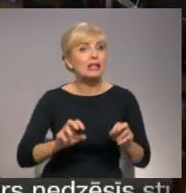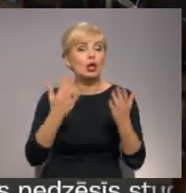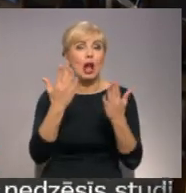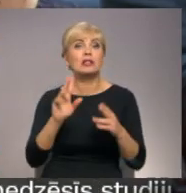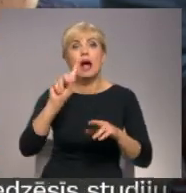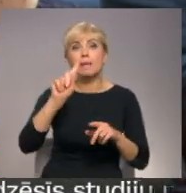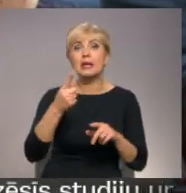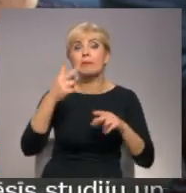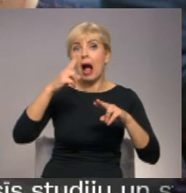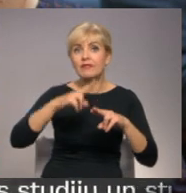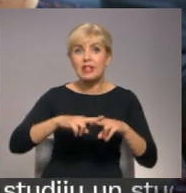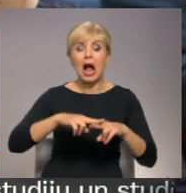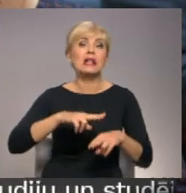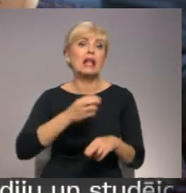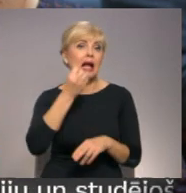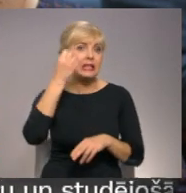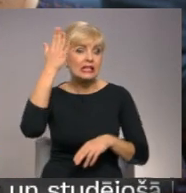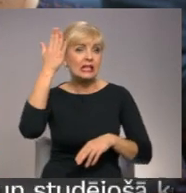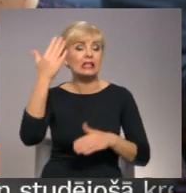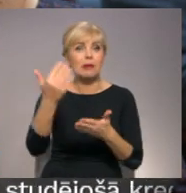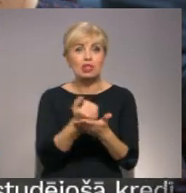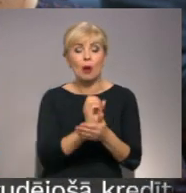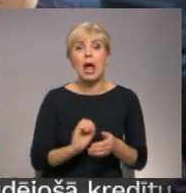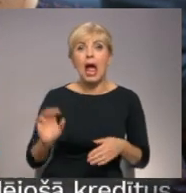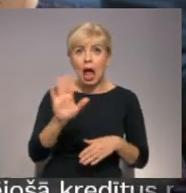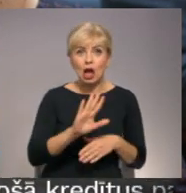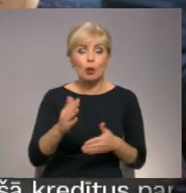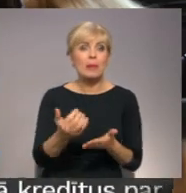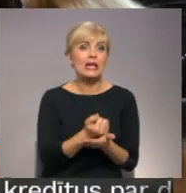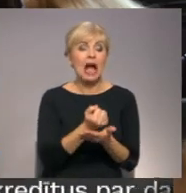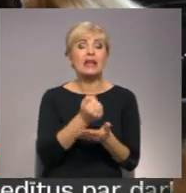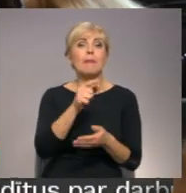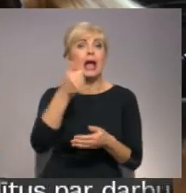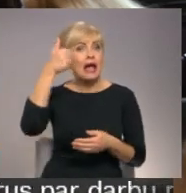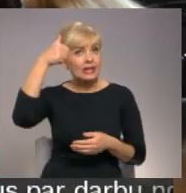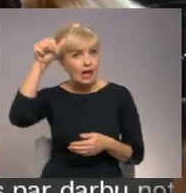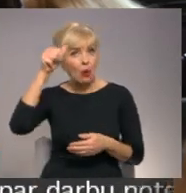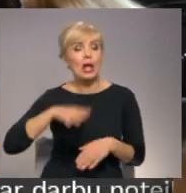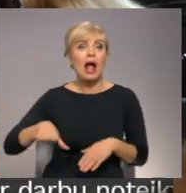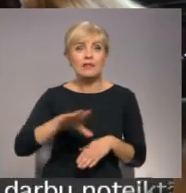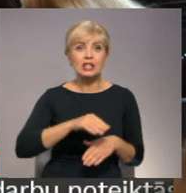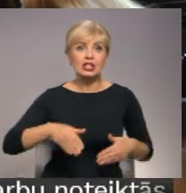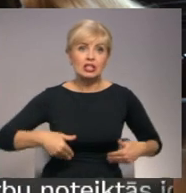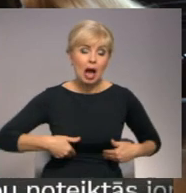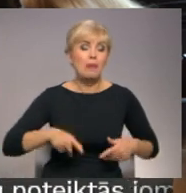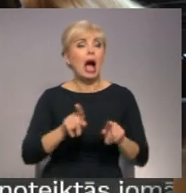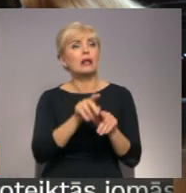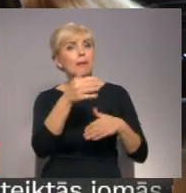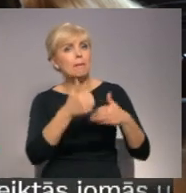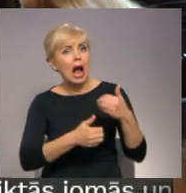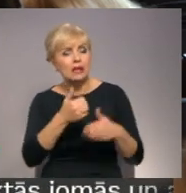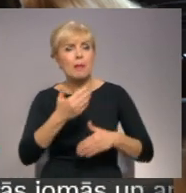vietu izglītības kvalitātes sasniegumos visā Eiropā ieņem Igaunija. Turklāt visās disciplīnās, gan matemātikā,